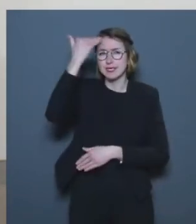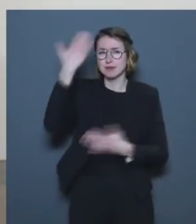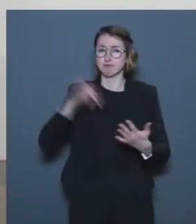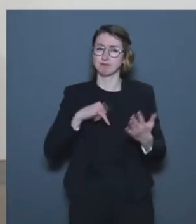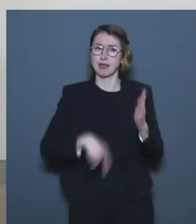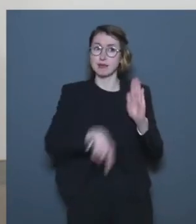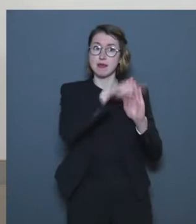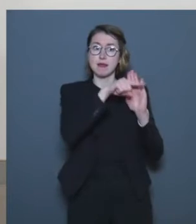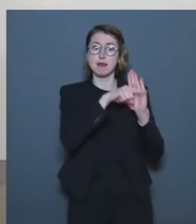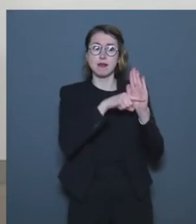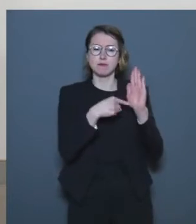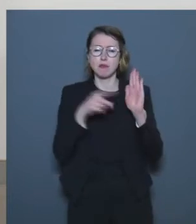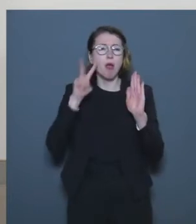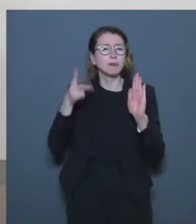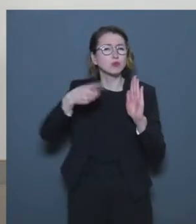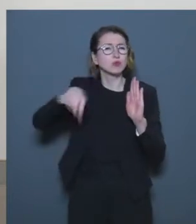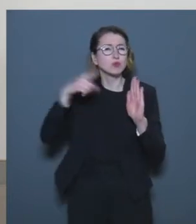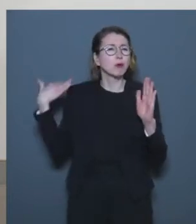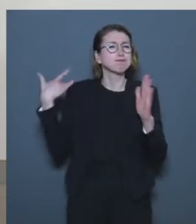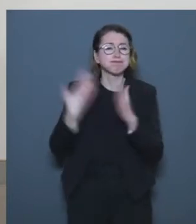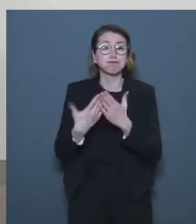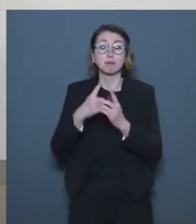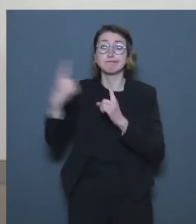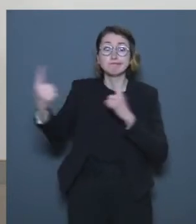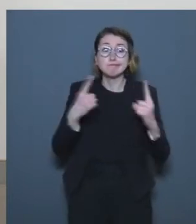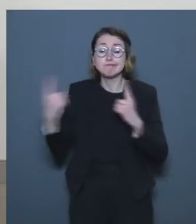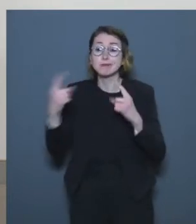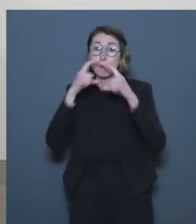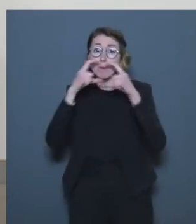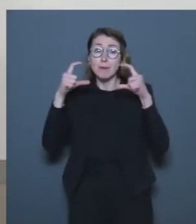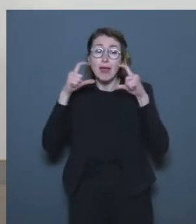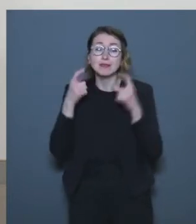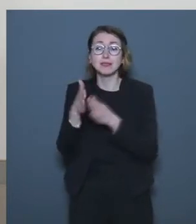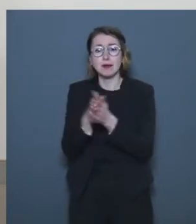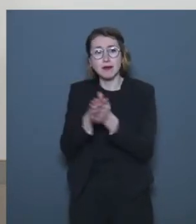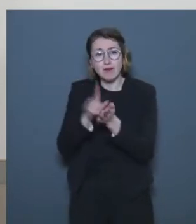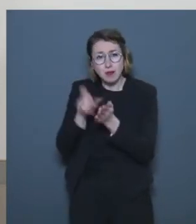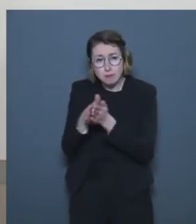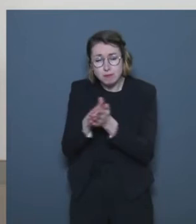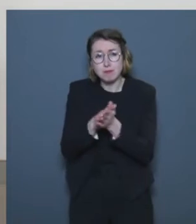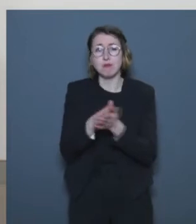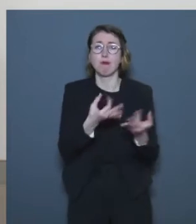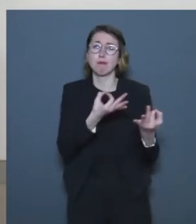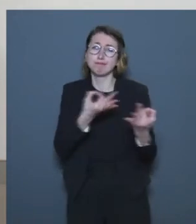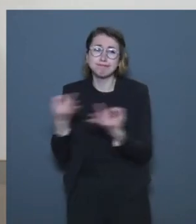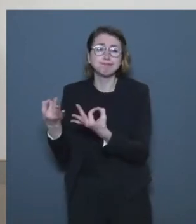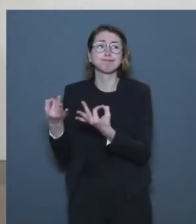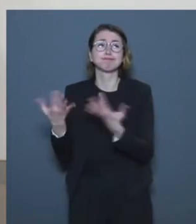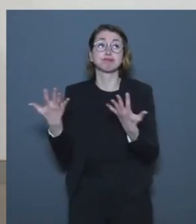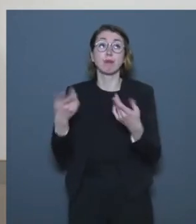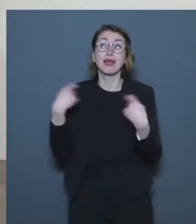classiques de distanciation, de port du masque, d'hygiène des mains, de faire des activités